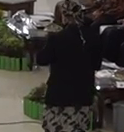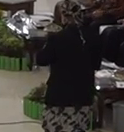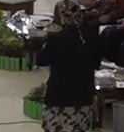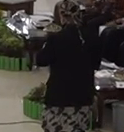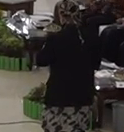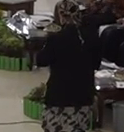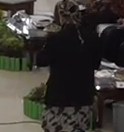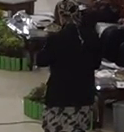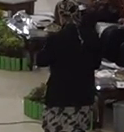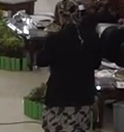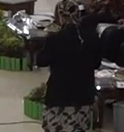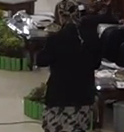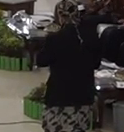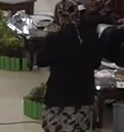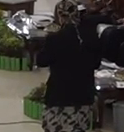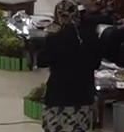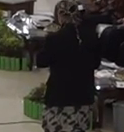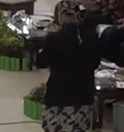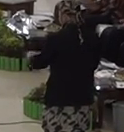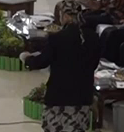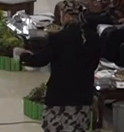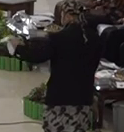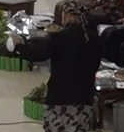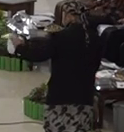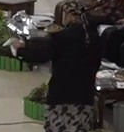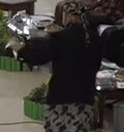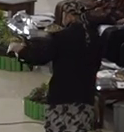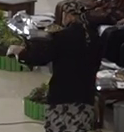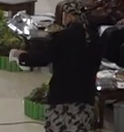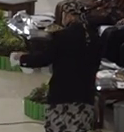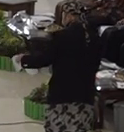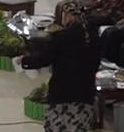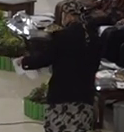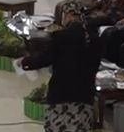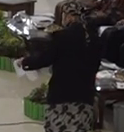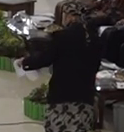Ibu DPR, RI, DPD. Monggo.